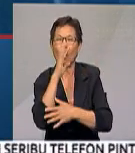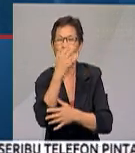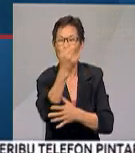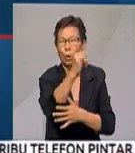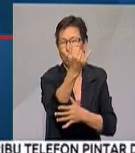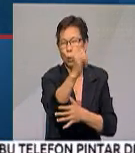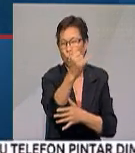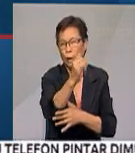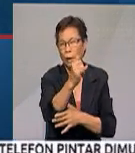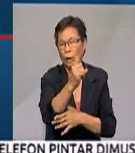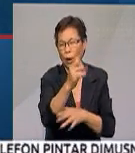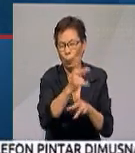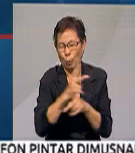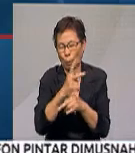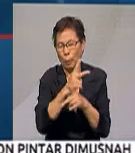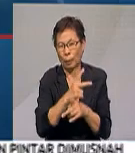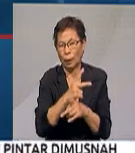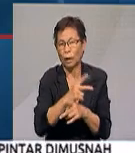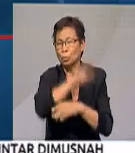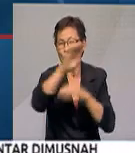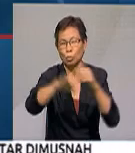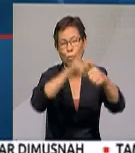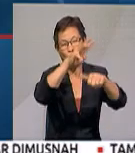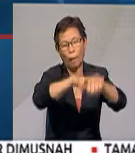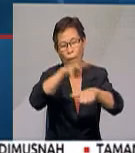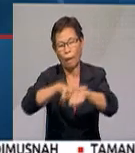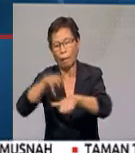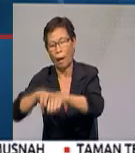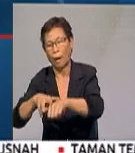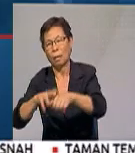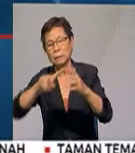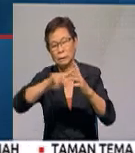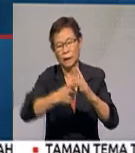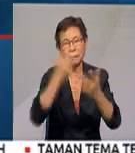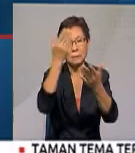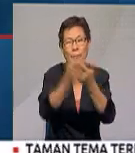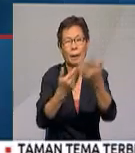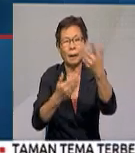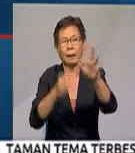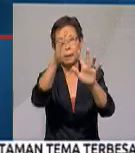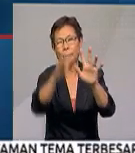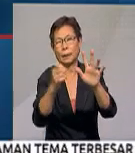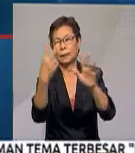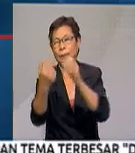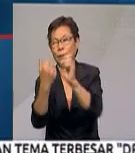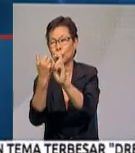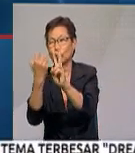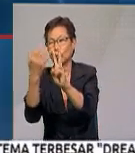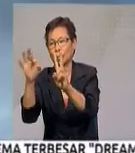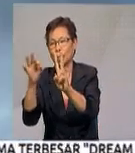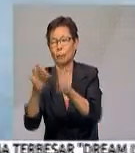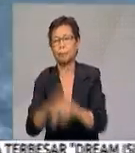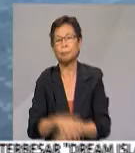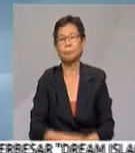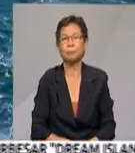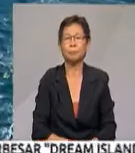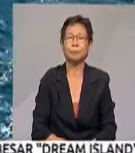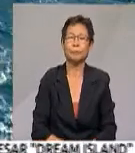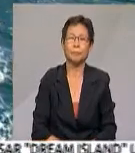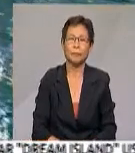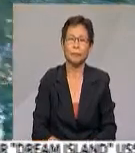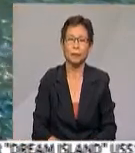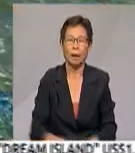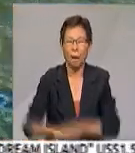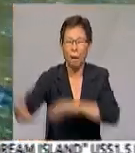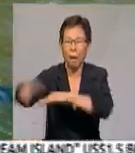amaran cuaca waspada. Kesemua amaran ini berkuat kuasa sehingga 15 Disember 2019. Bagi keadaan